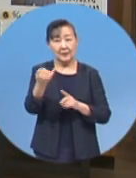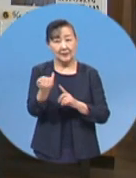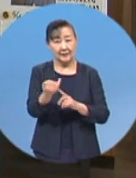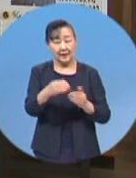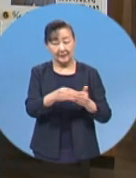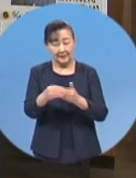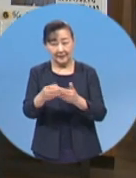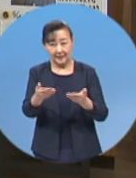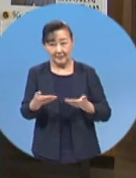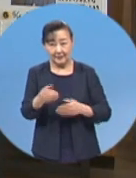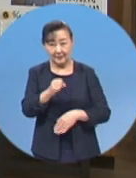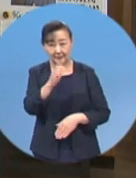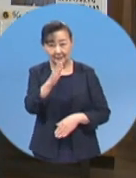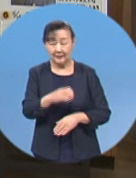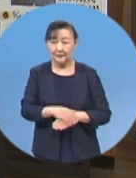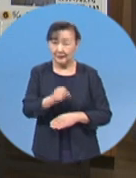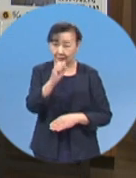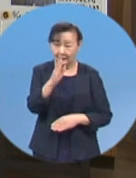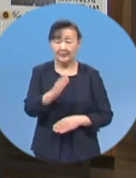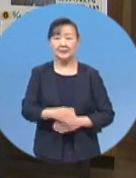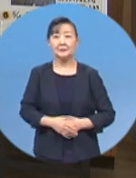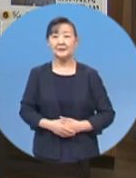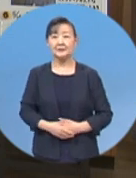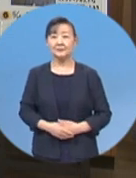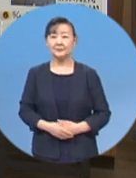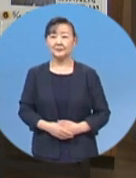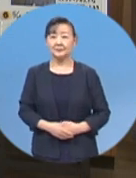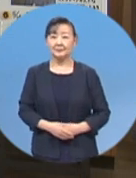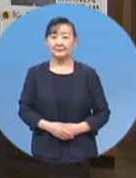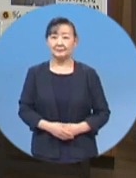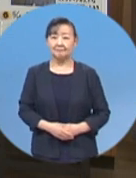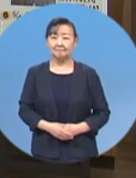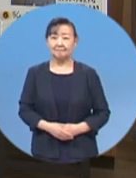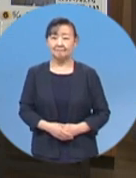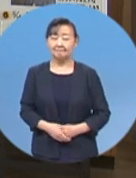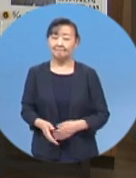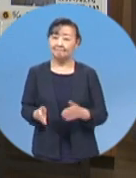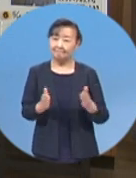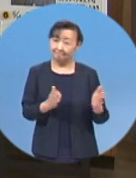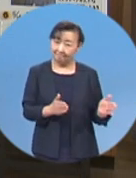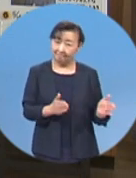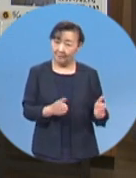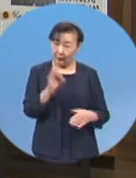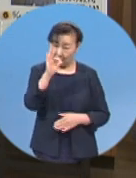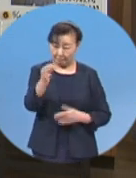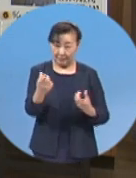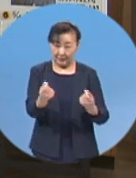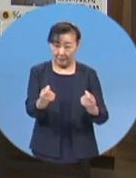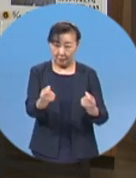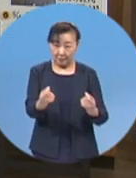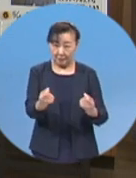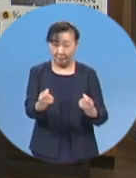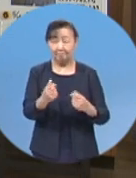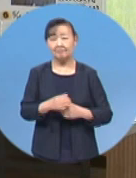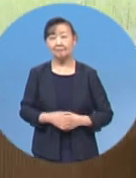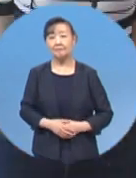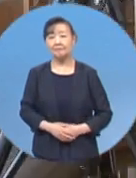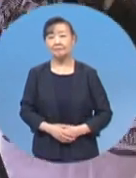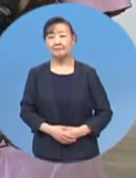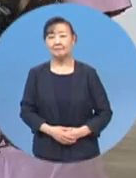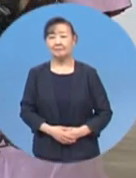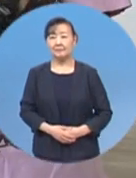。よろしくお願いします。 よろしくお願いします。 では早速見ていきましょう。 はい、 は